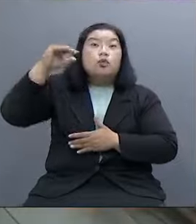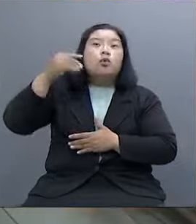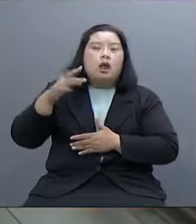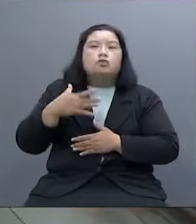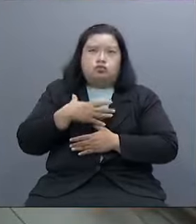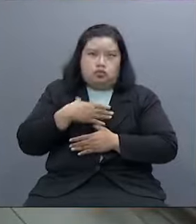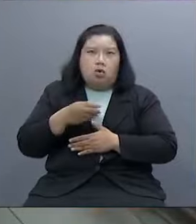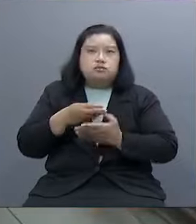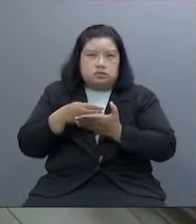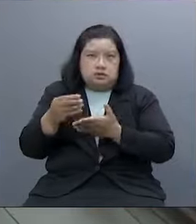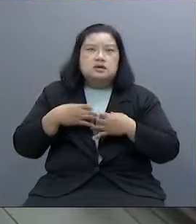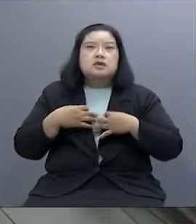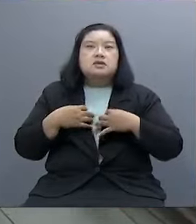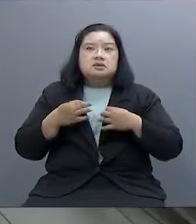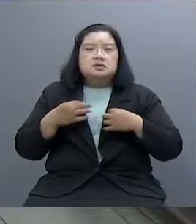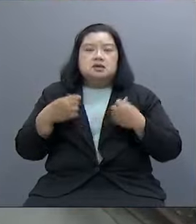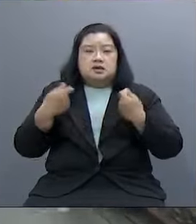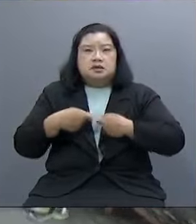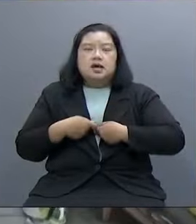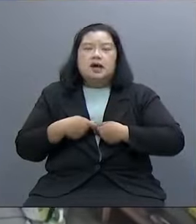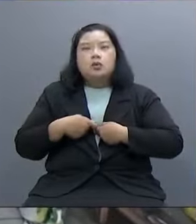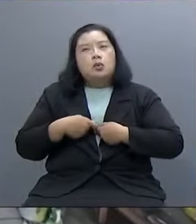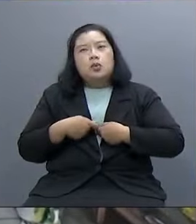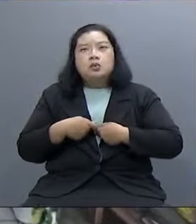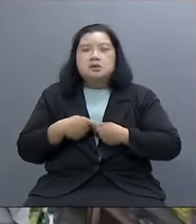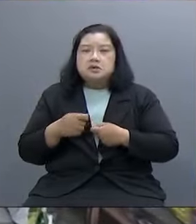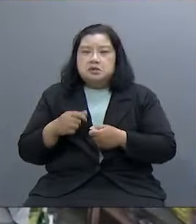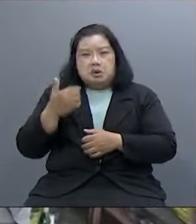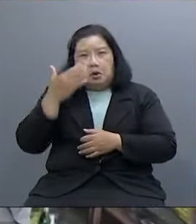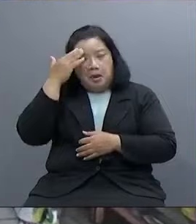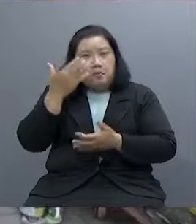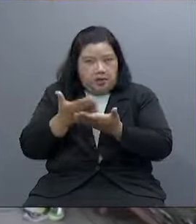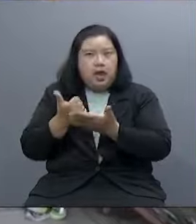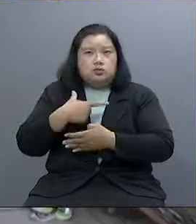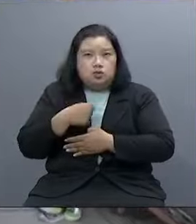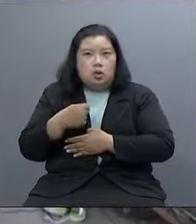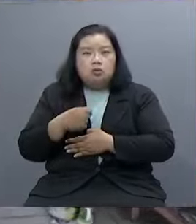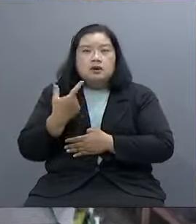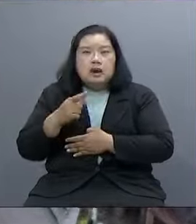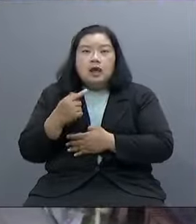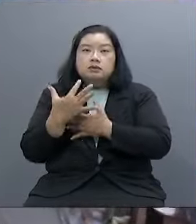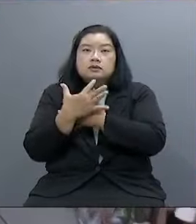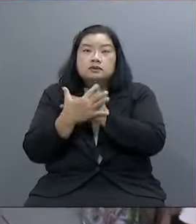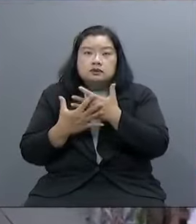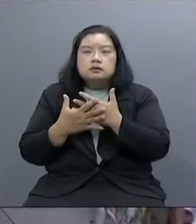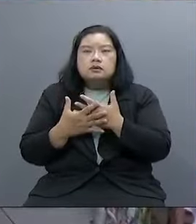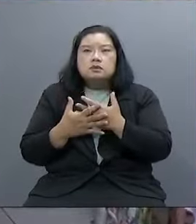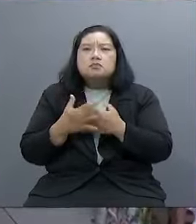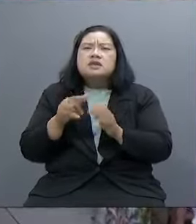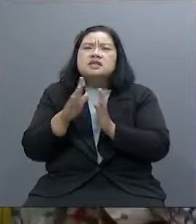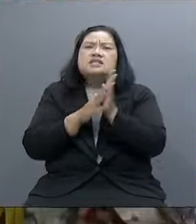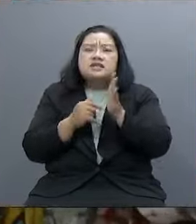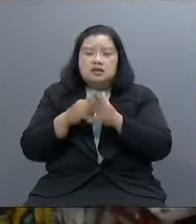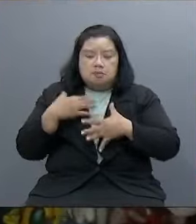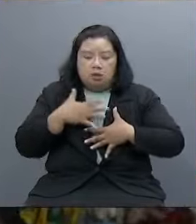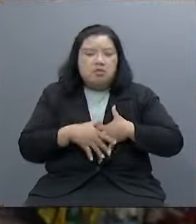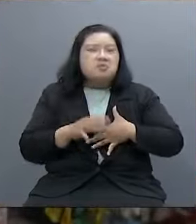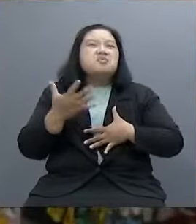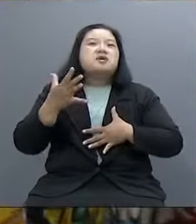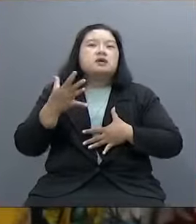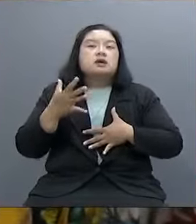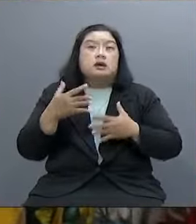สูงนะคะจะได้สามารถใส่เล่นได้หลายปีอีกอย่างนึงนะชมัยพรว่าสีมันไม่ตกด้วยแหละคุณผู้ชมจริงๆนะคะปีนี้ยอดขายถือว่าสูงกว่าปี